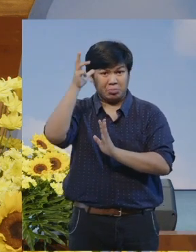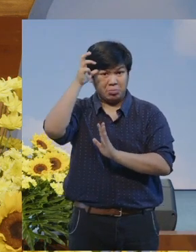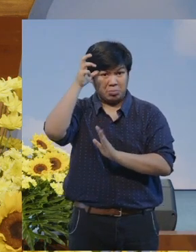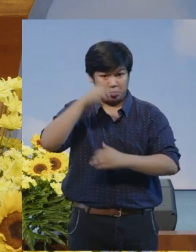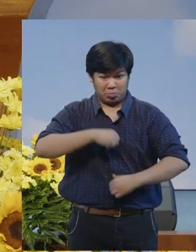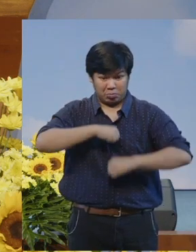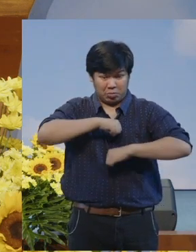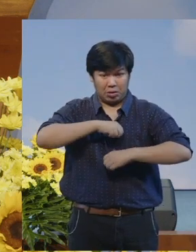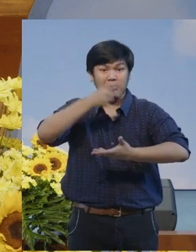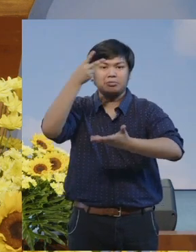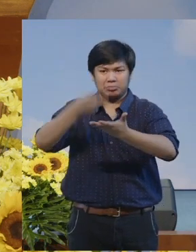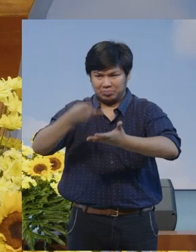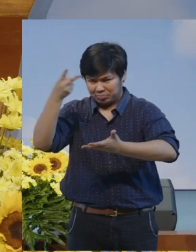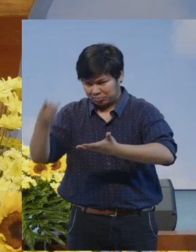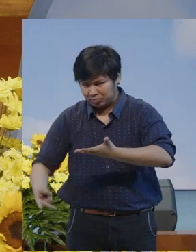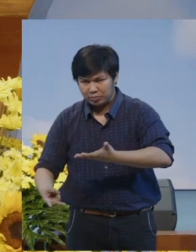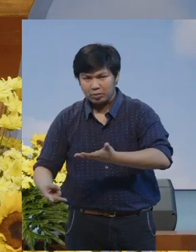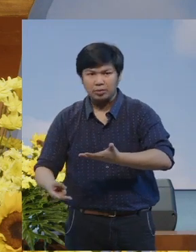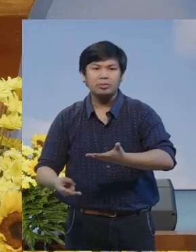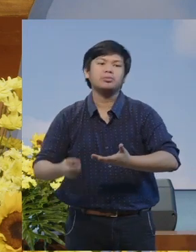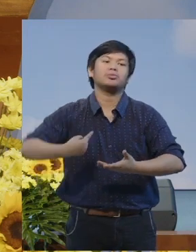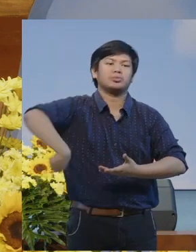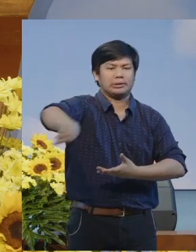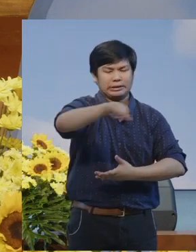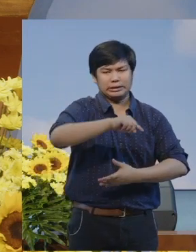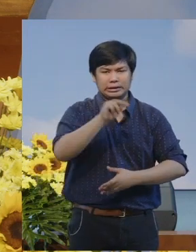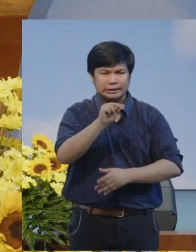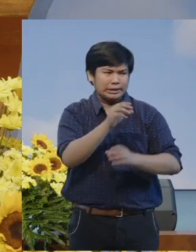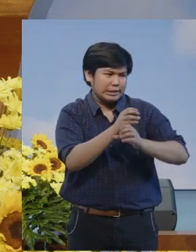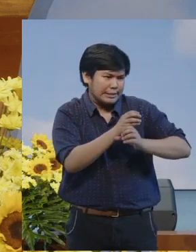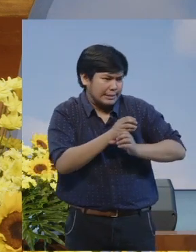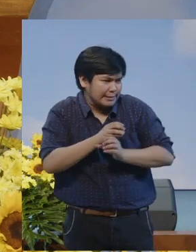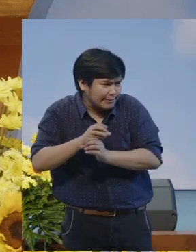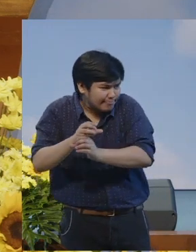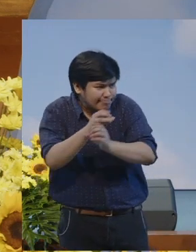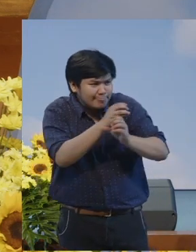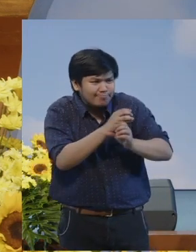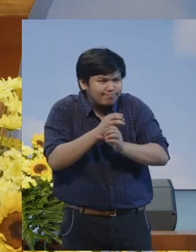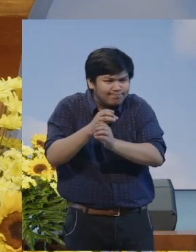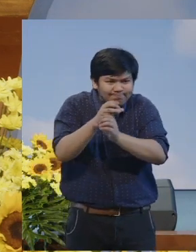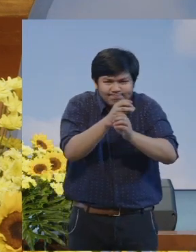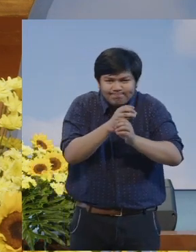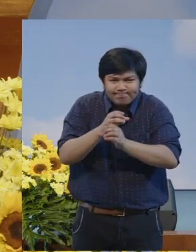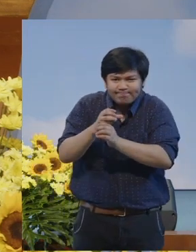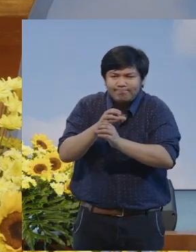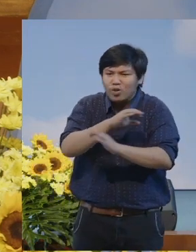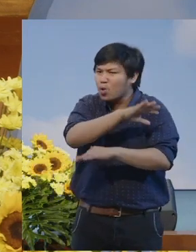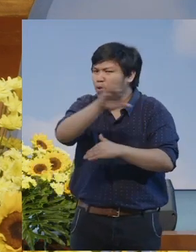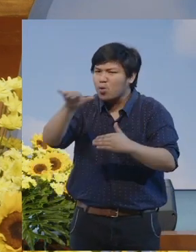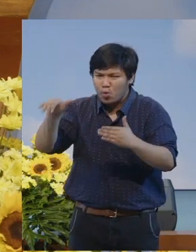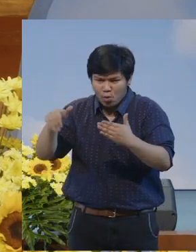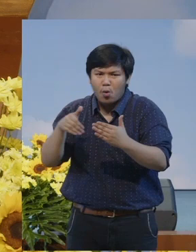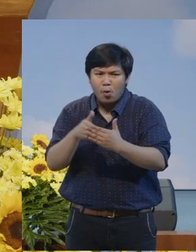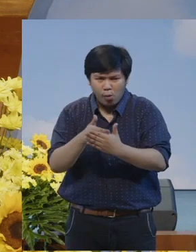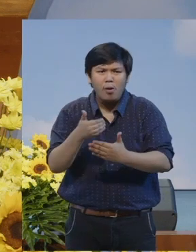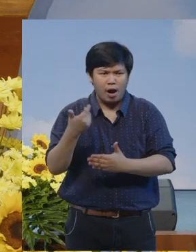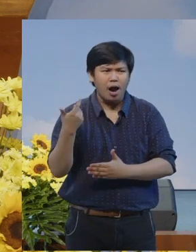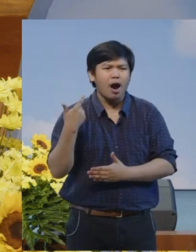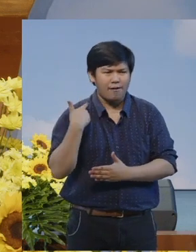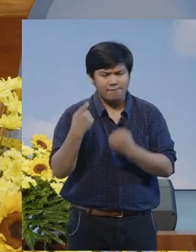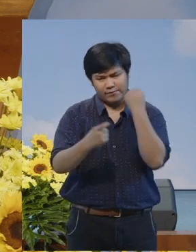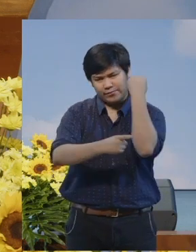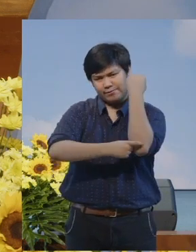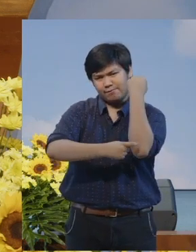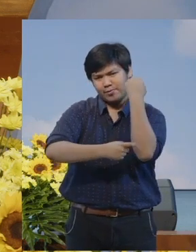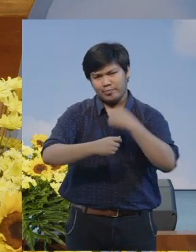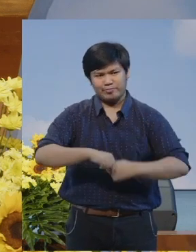Satanas. Mag-ingat po tayo sa ganyan. Sapagkat lahat po tayo ay merong ganyang tendency.